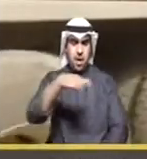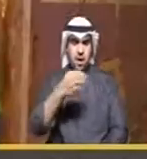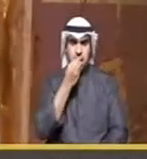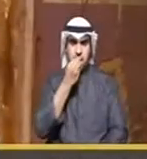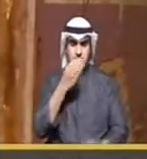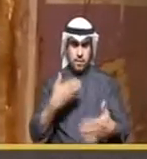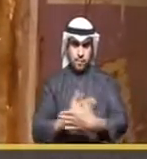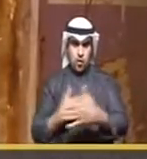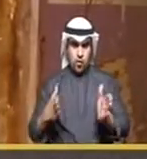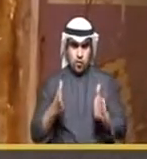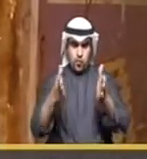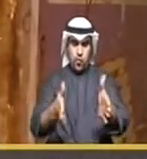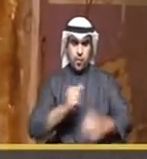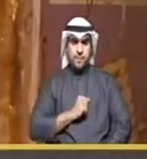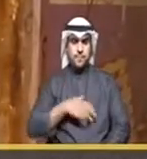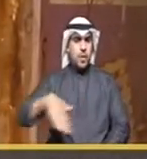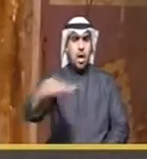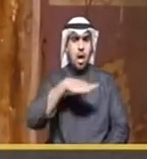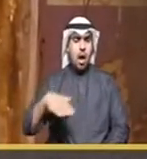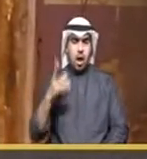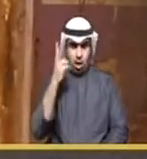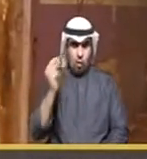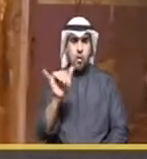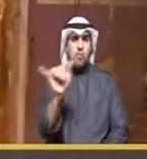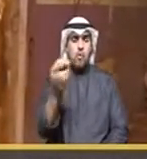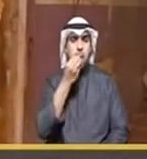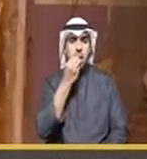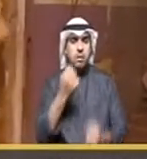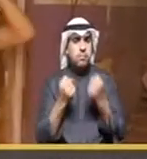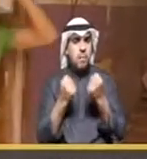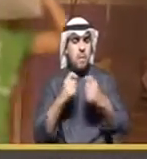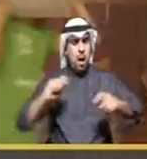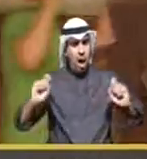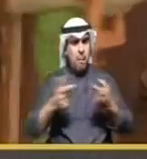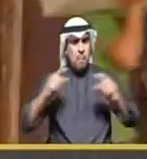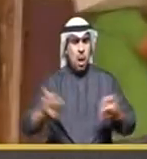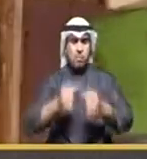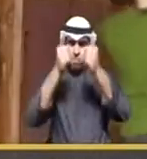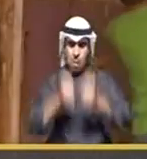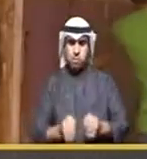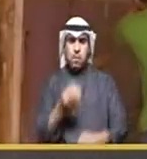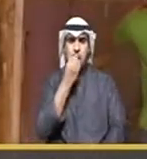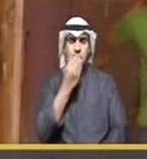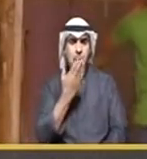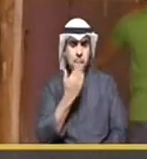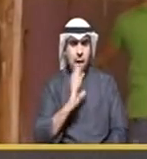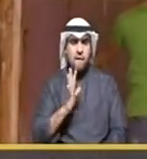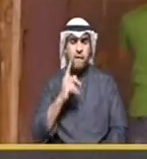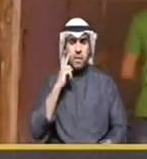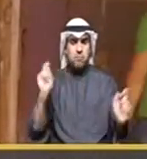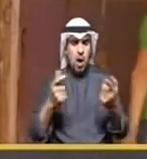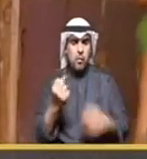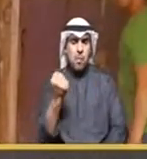غذائية. كنا بأمس الحاجة لهذه المساعدات لأننا خرجنا من ظروف صعبة، وهذه المساعدات تهون الكثير